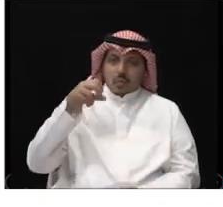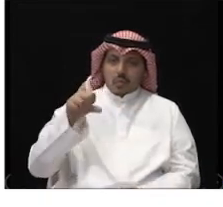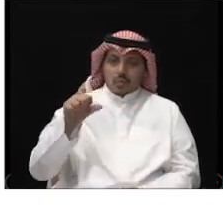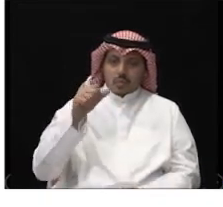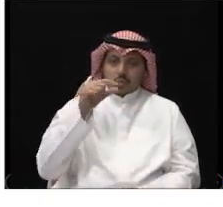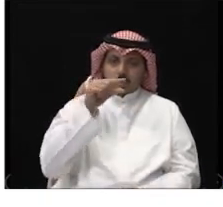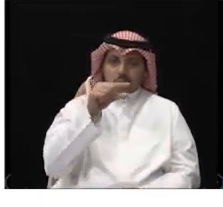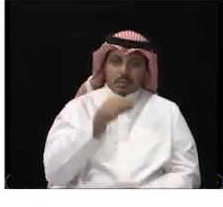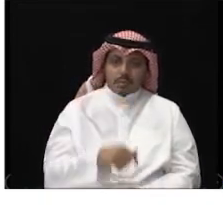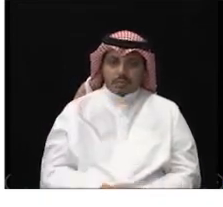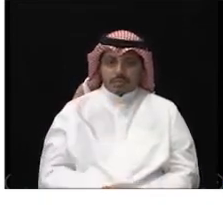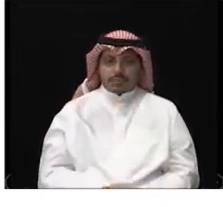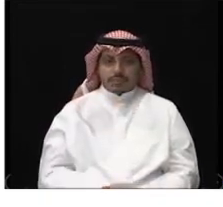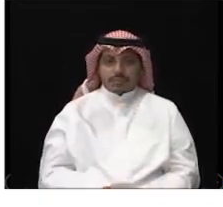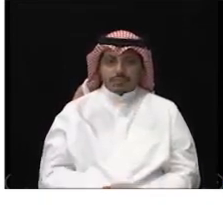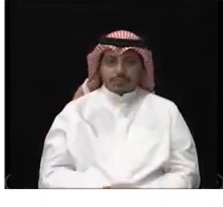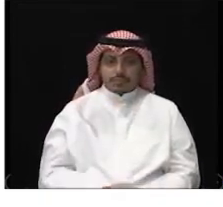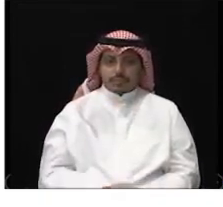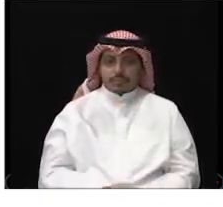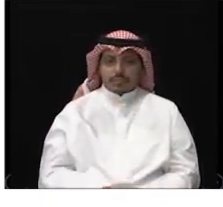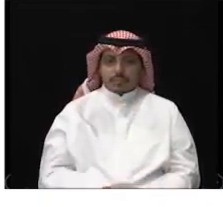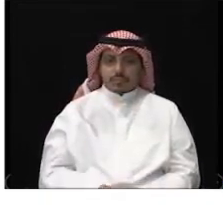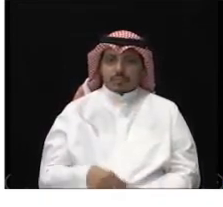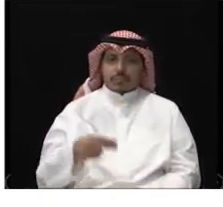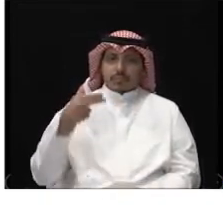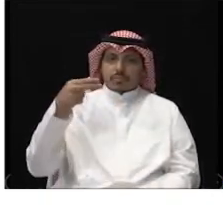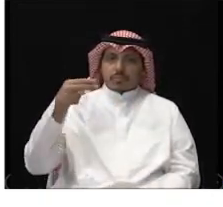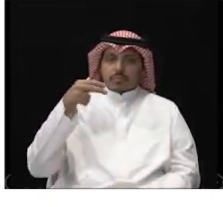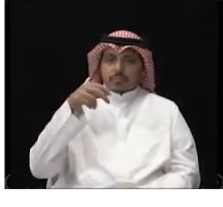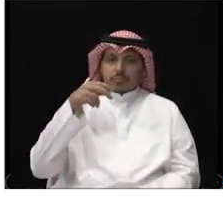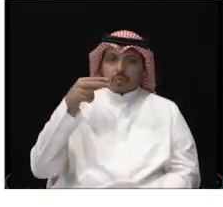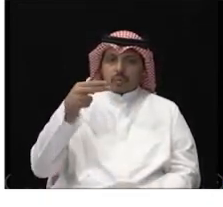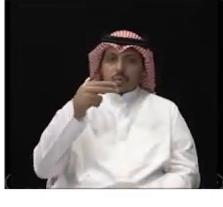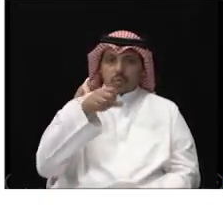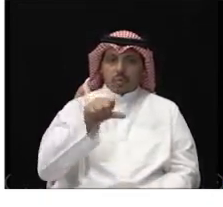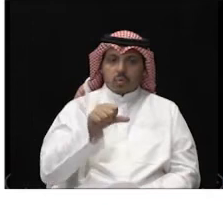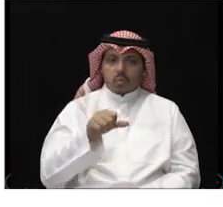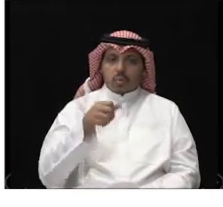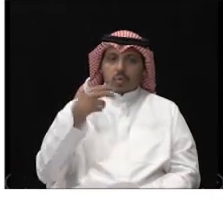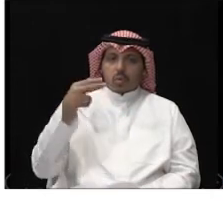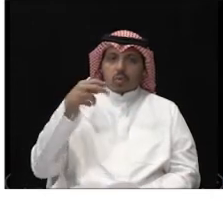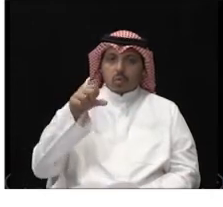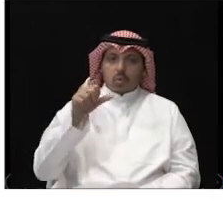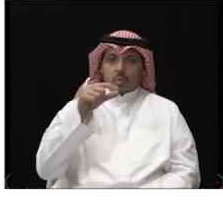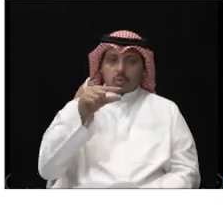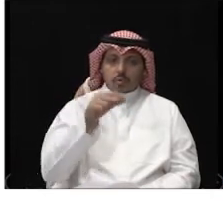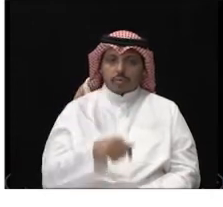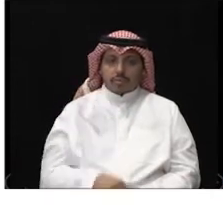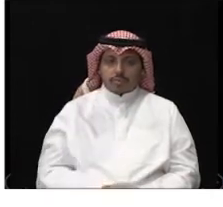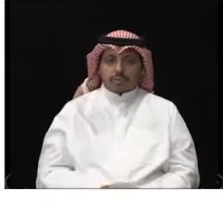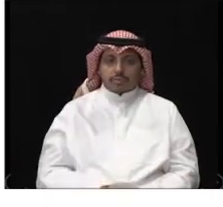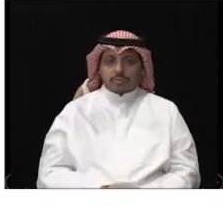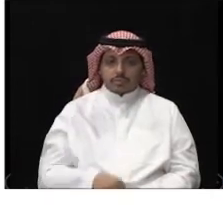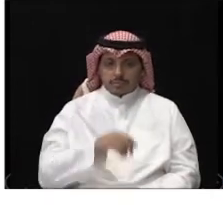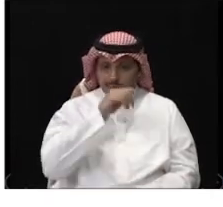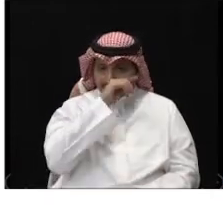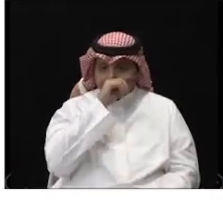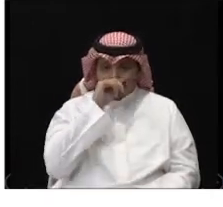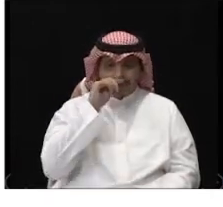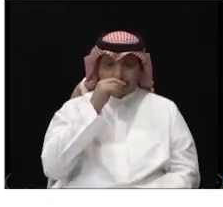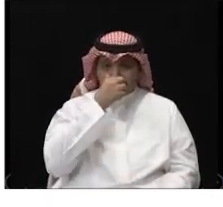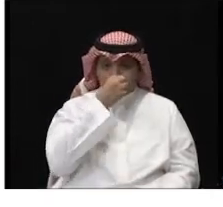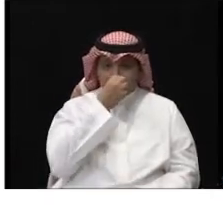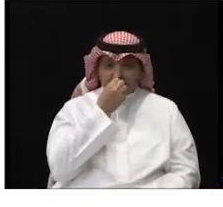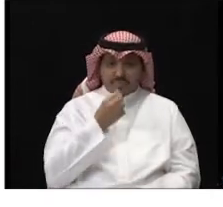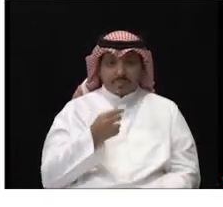عود، أحسنتم، إذن عو عو عود، ممتاز، رائعون جدا يا أبطال، بارك